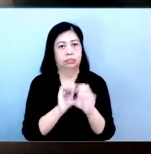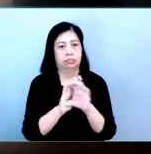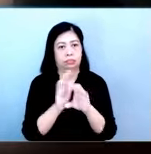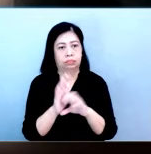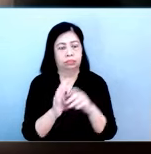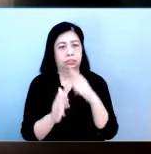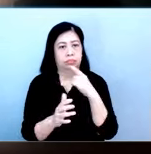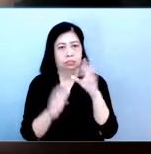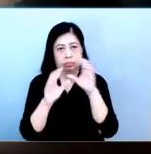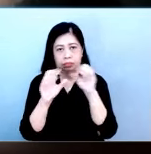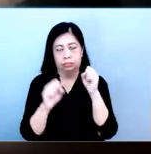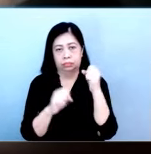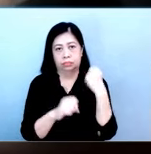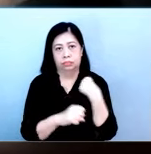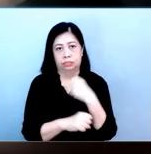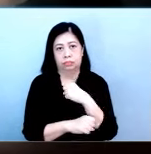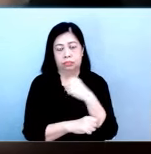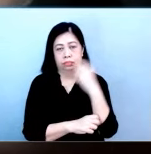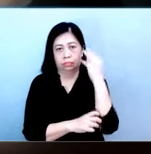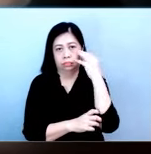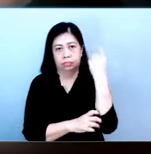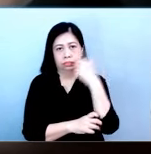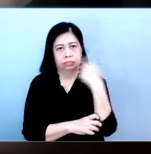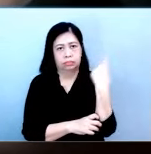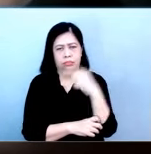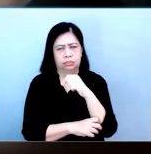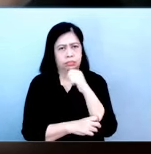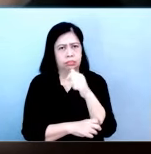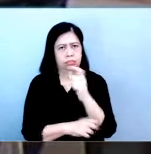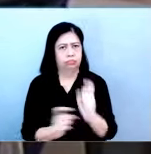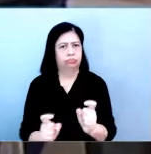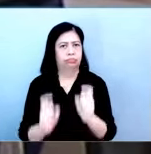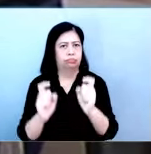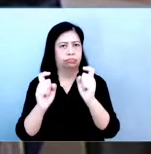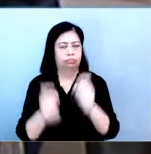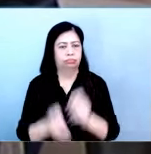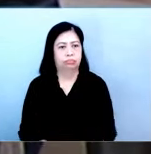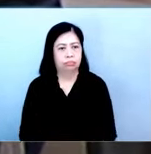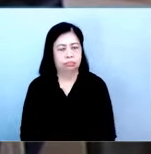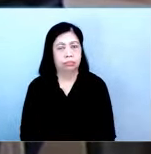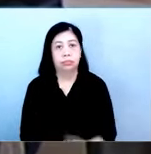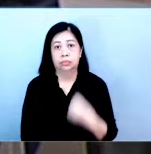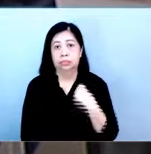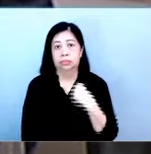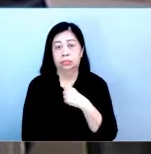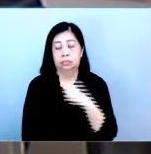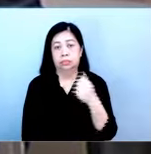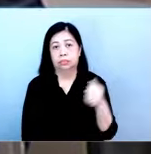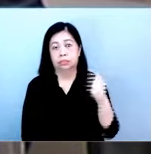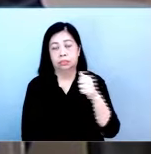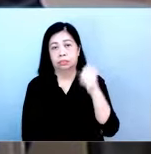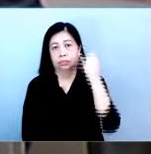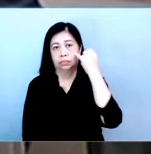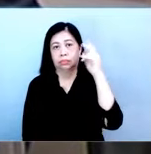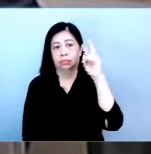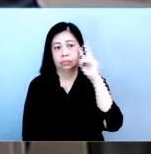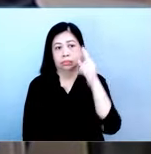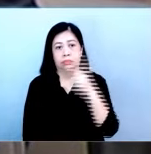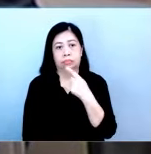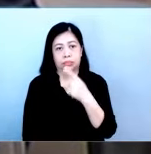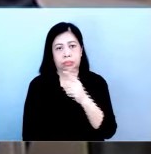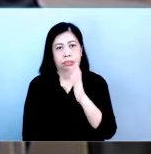Senate President Juan Miguel Zubiri na hindi raw nila ito mamadaliin. Si Senate Majority Leader Joel Villanueva naman, sinabing